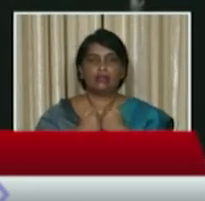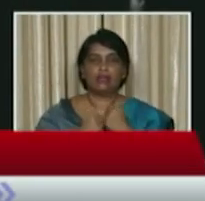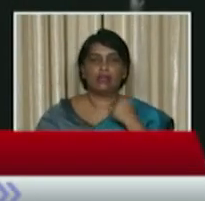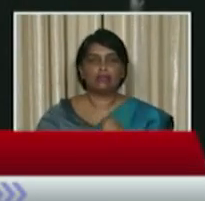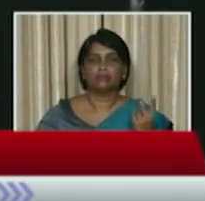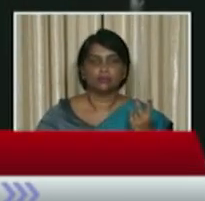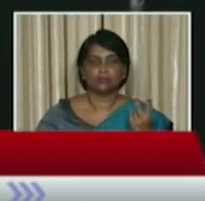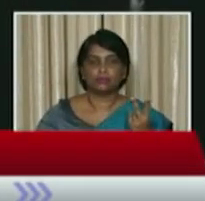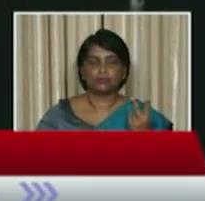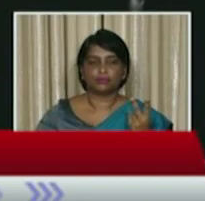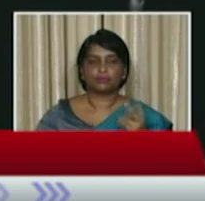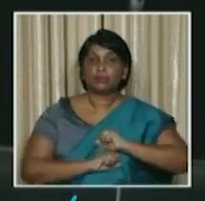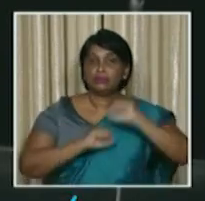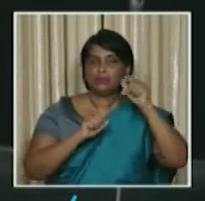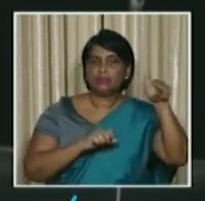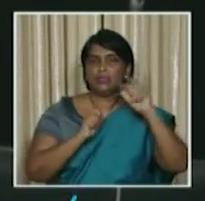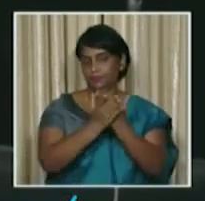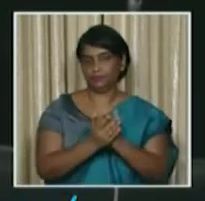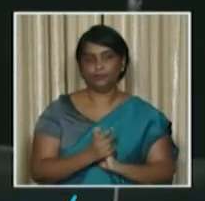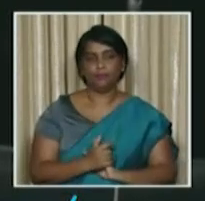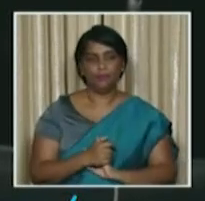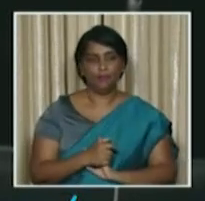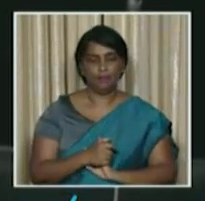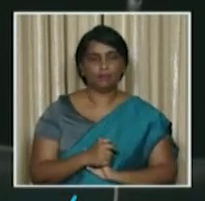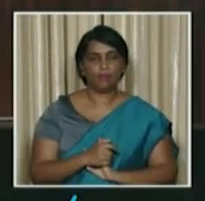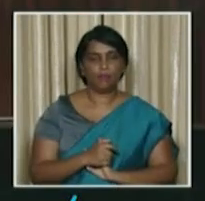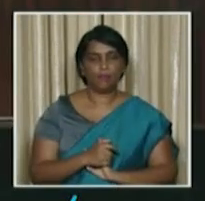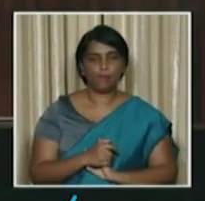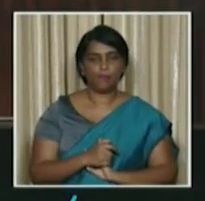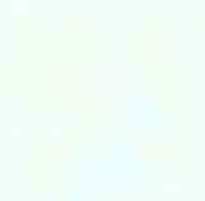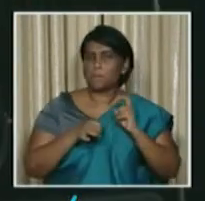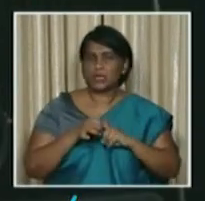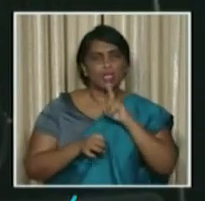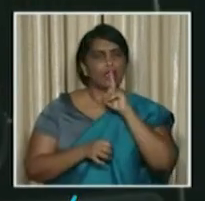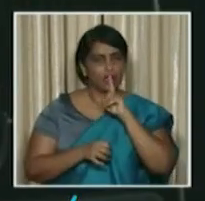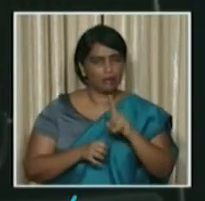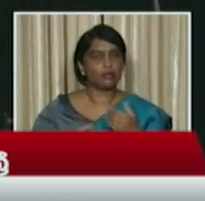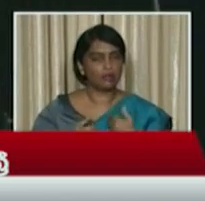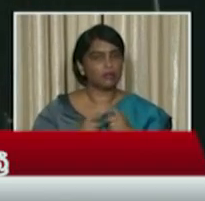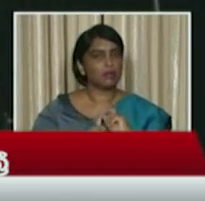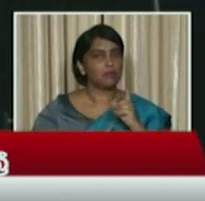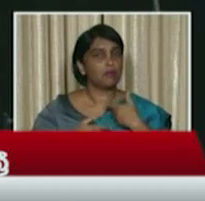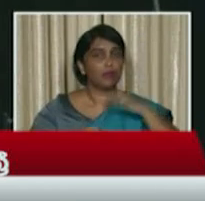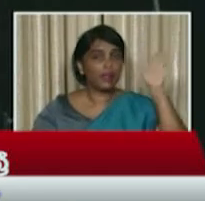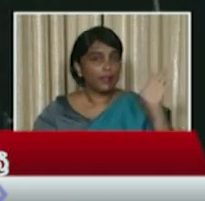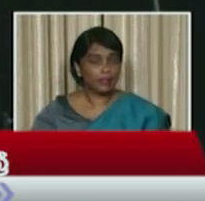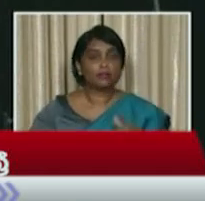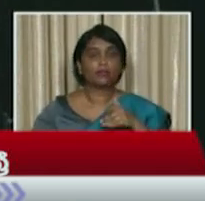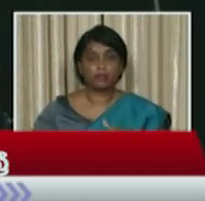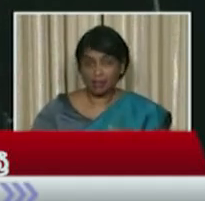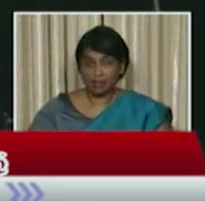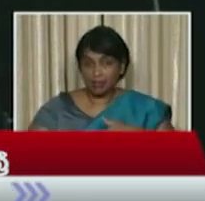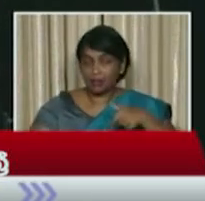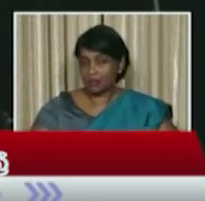Matthuma dennama me. Varjana prashne visudanna gihilla thiyena ekai. Niyojakatana ekthuma. Mata podi reethi prashnaya. Yani api parliamentu enne me veda me mohothe